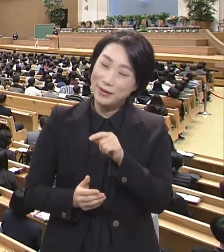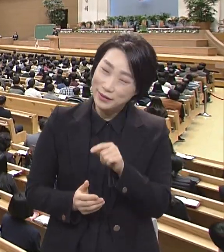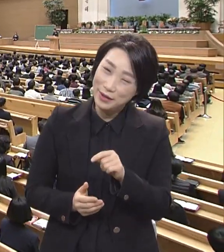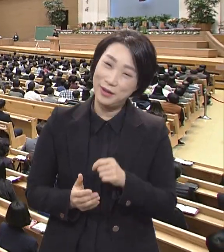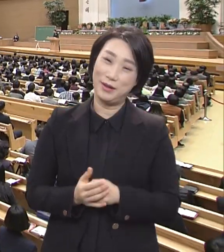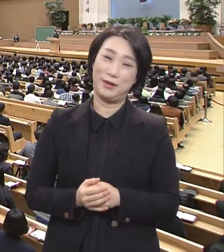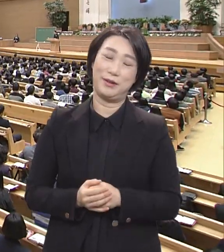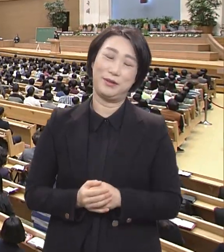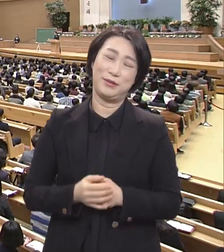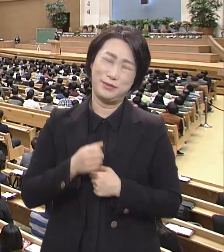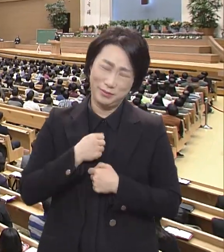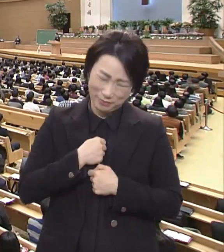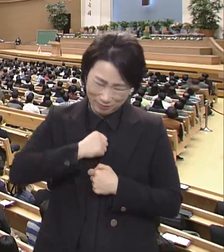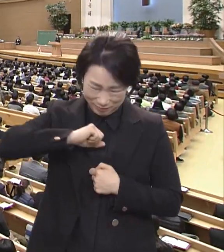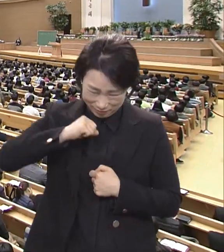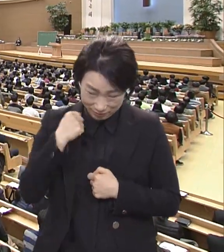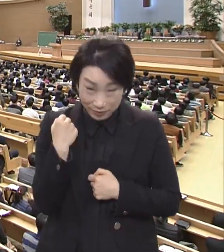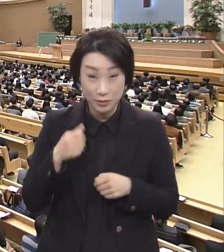잘 들어야지.